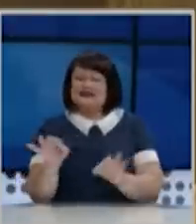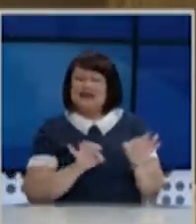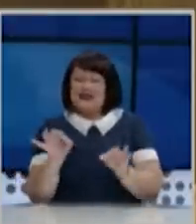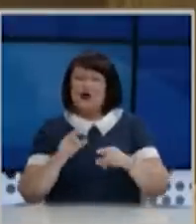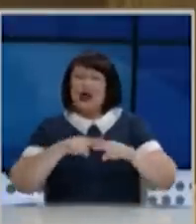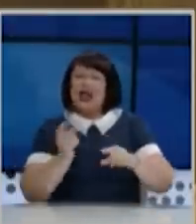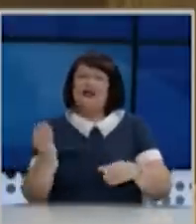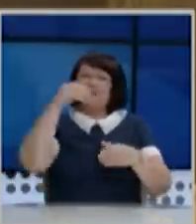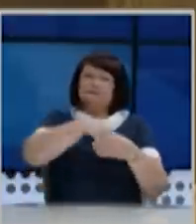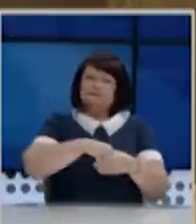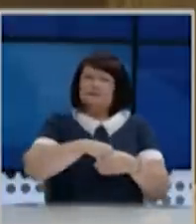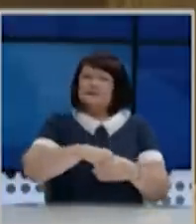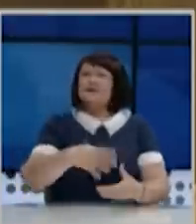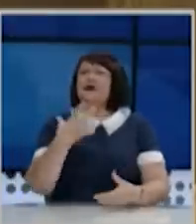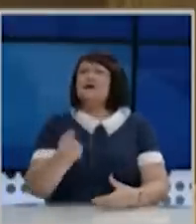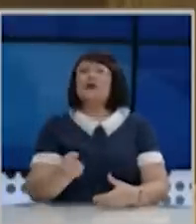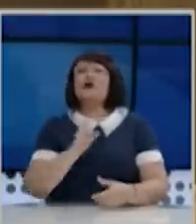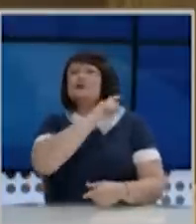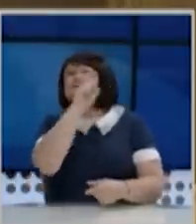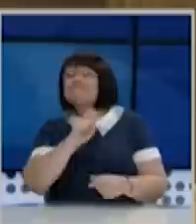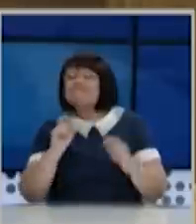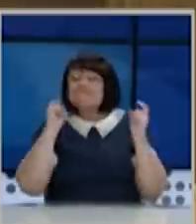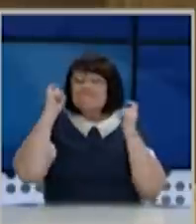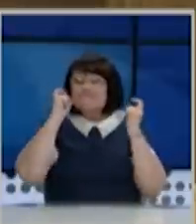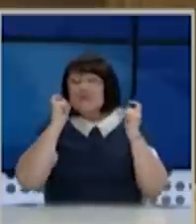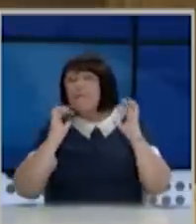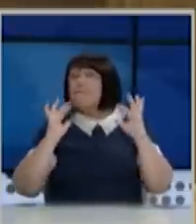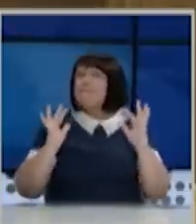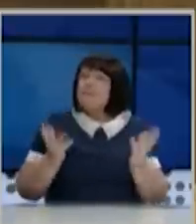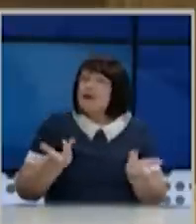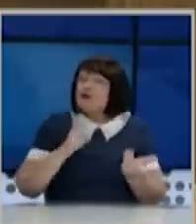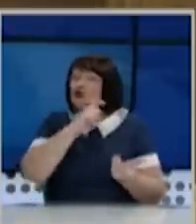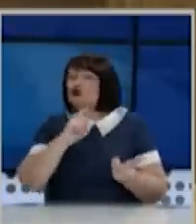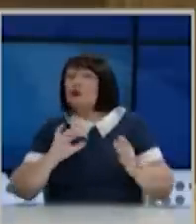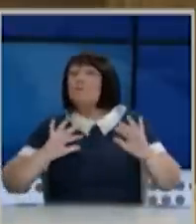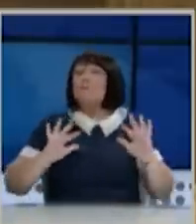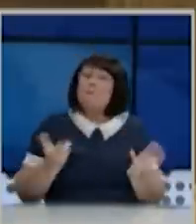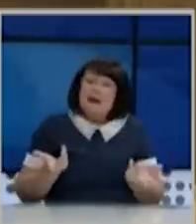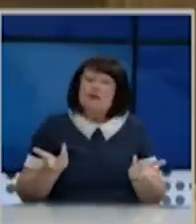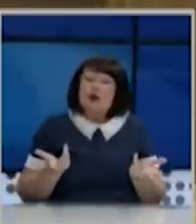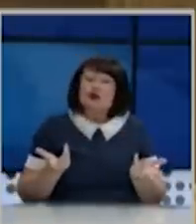χώρα, υπάρχουν και ορισμένα ερωτηματικά. Μήπως αυτά